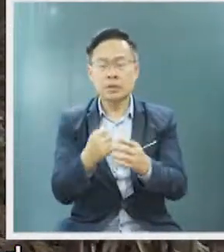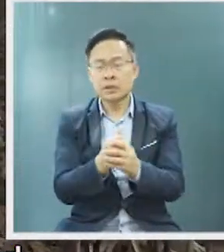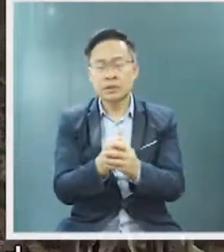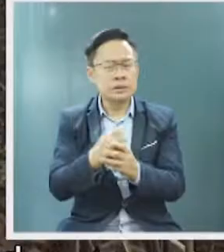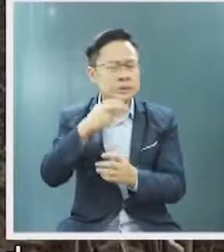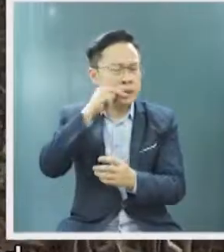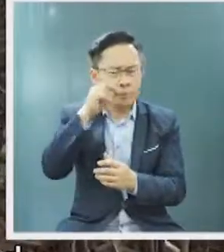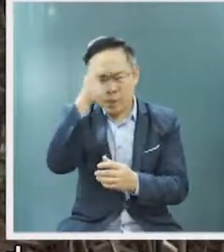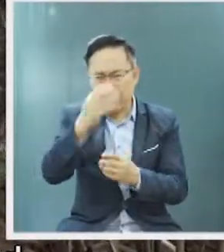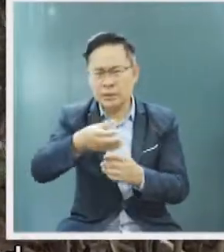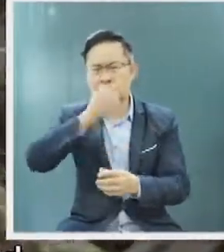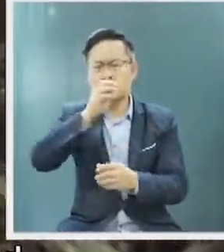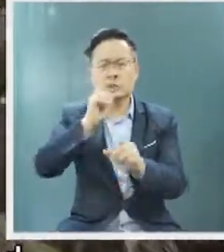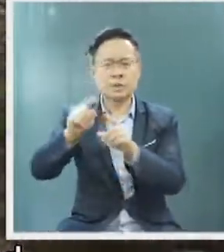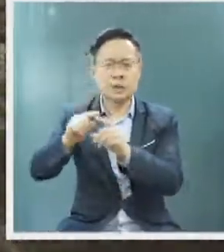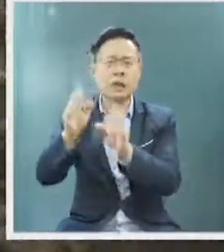จากแหล่งเท่าที่หาได